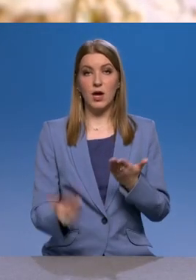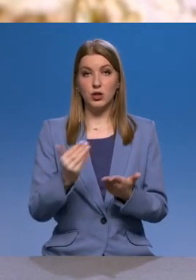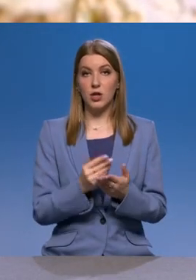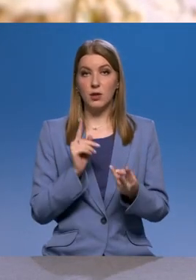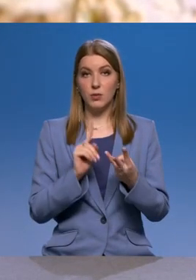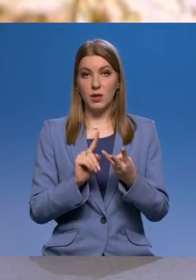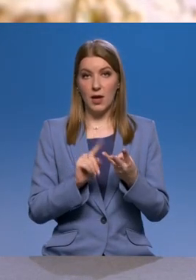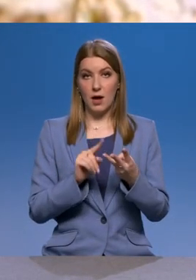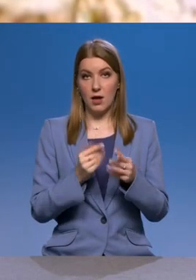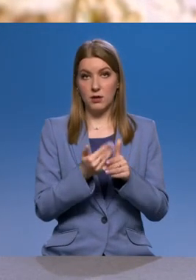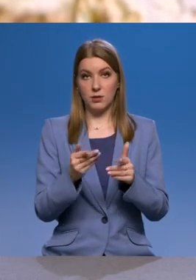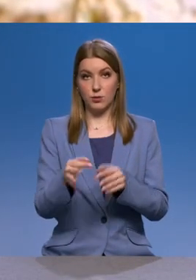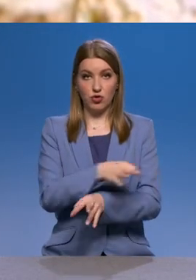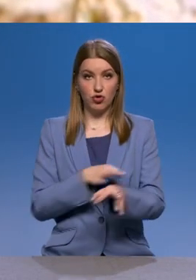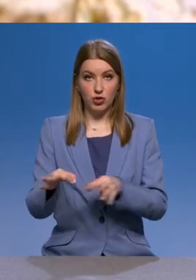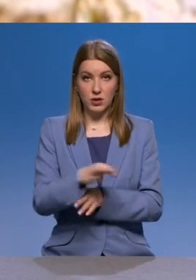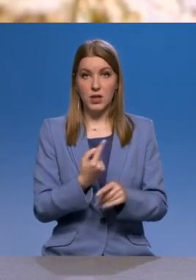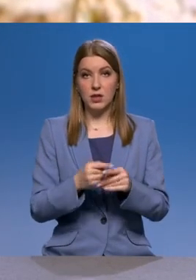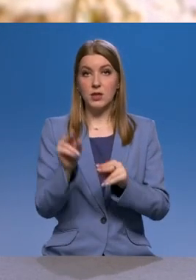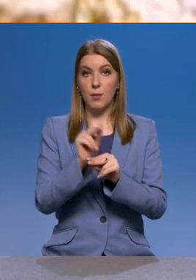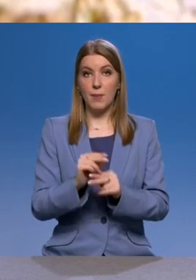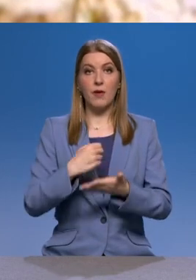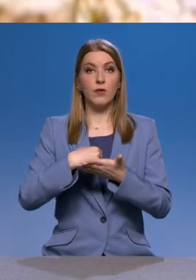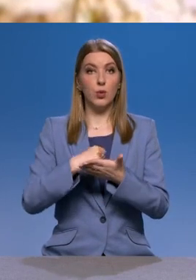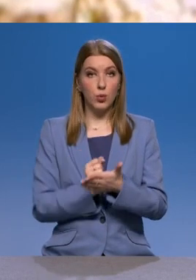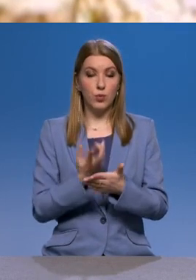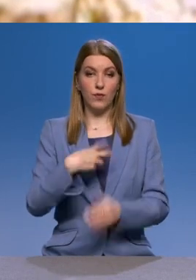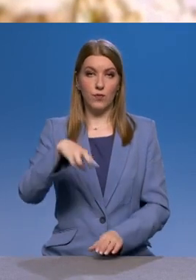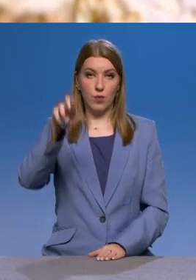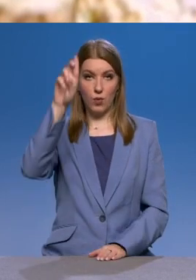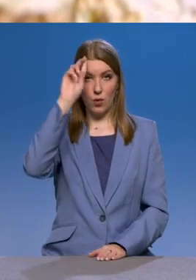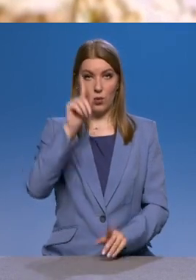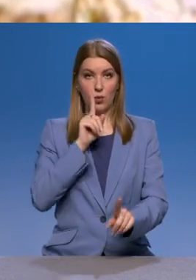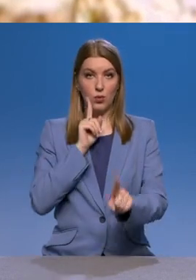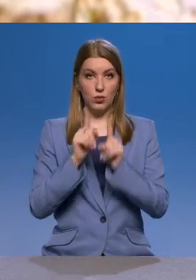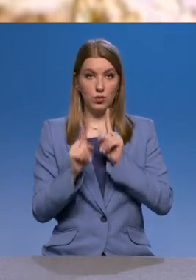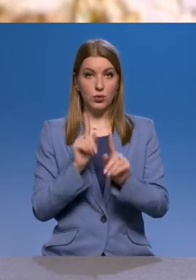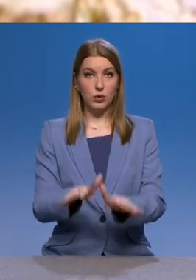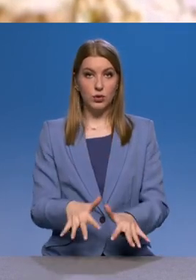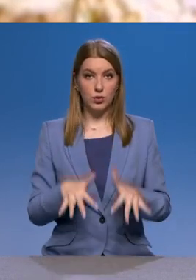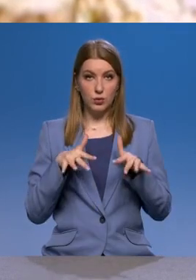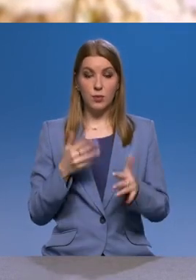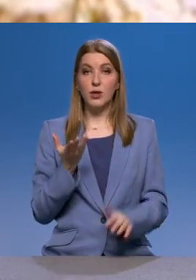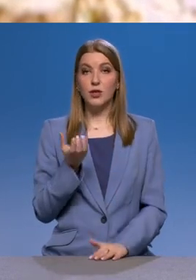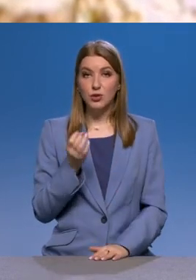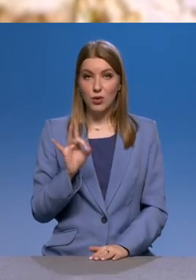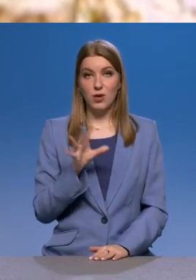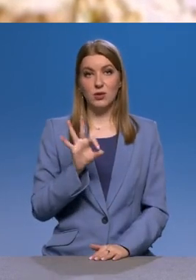приняли поправки к закону, и штрафы в них приняли в Госдуме. И еще раз, Ольга, хочется ваше